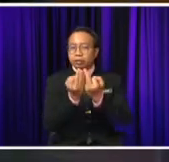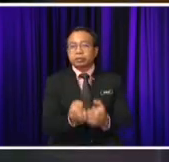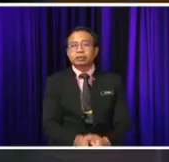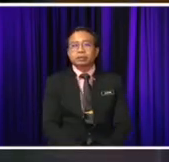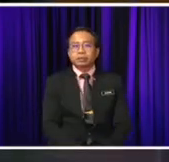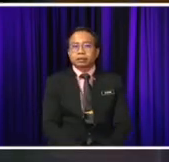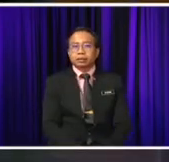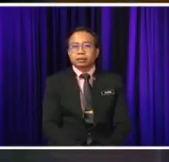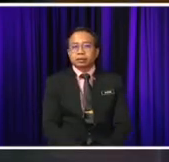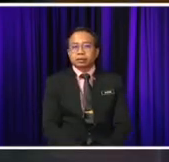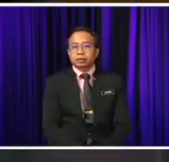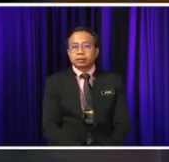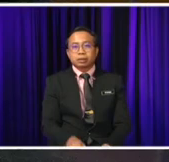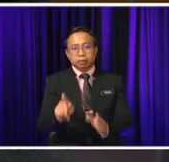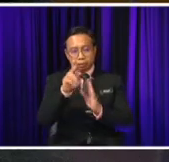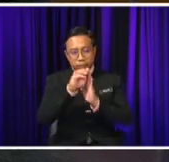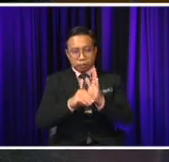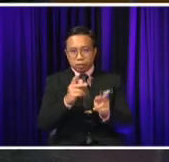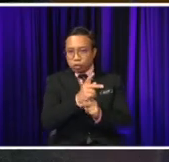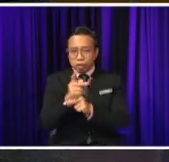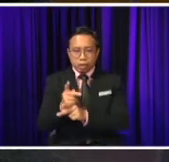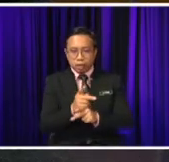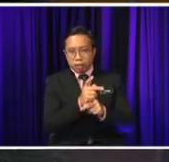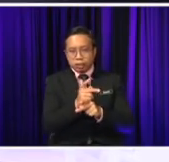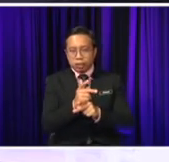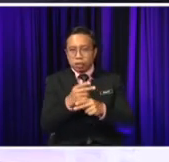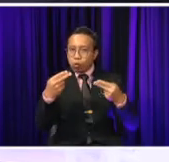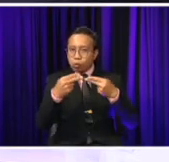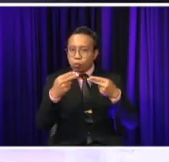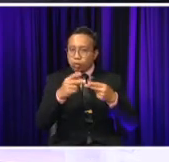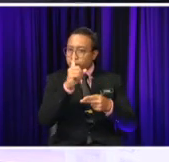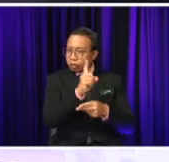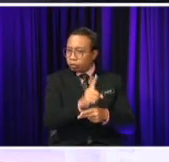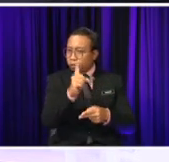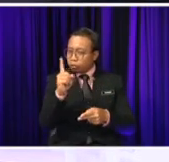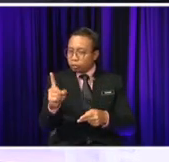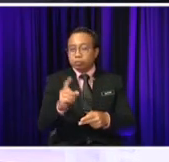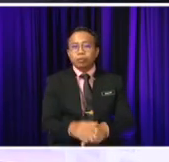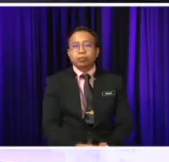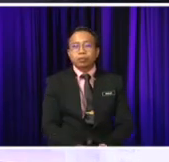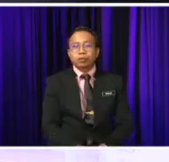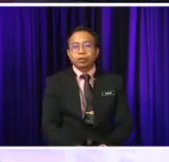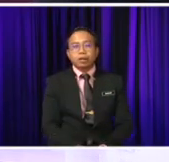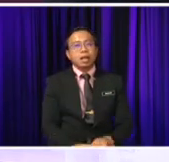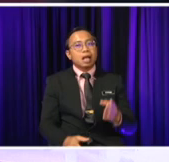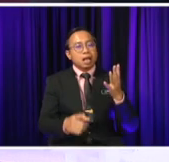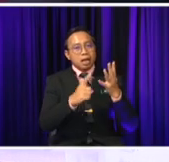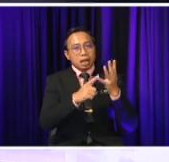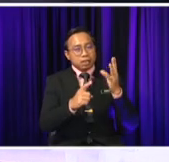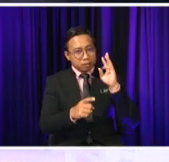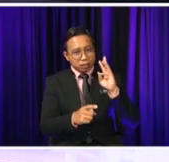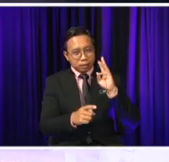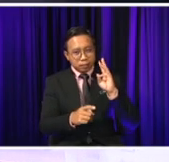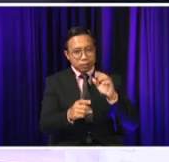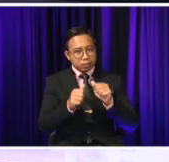yaitu menjaga ukhuwah di antara satu sama lain dan yang tahi semestinya patuh dan